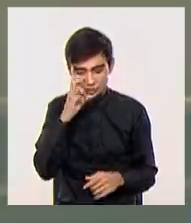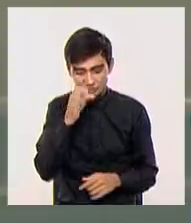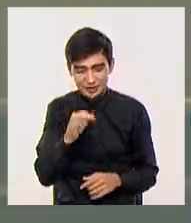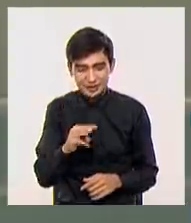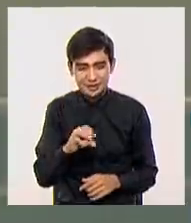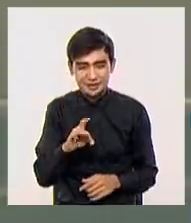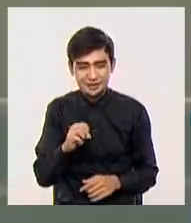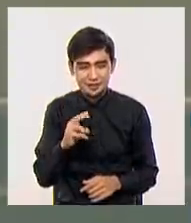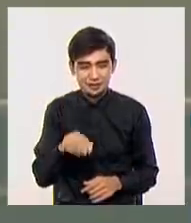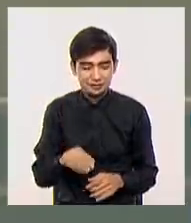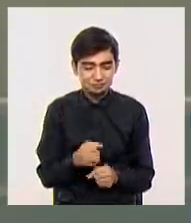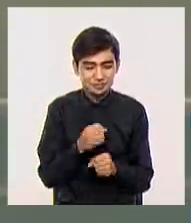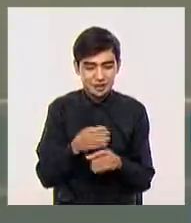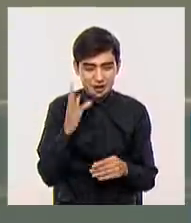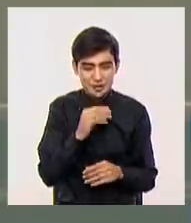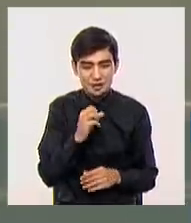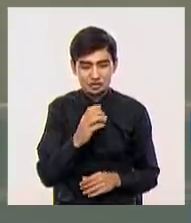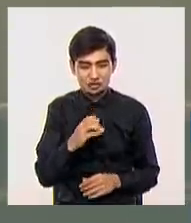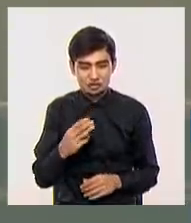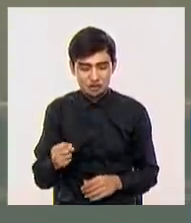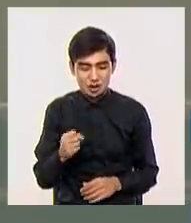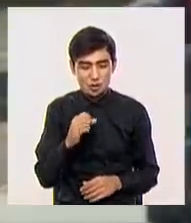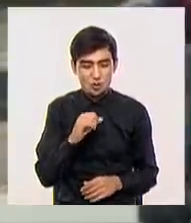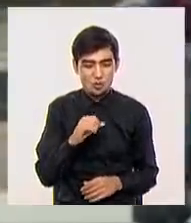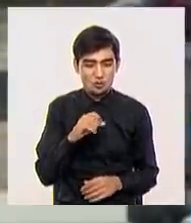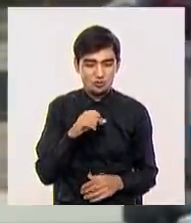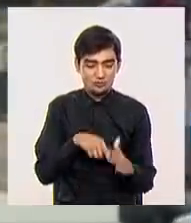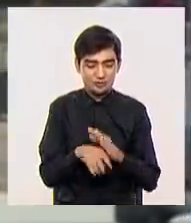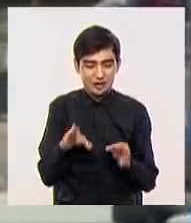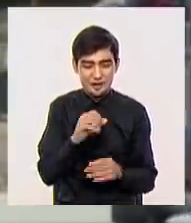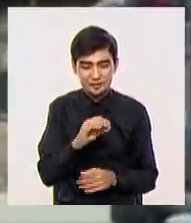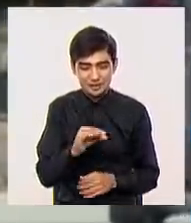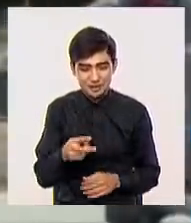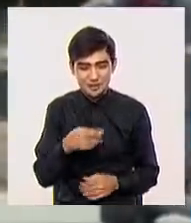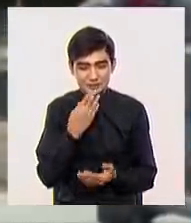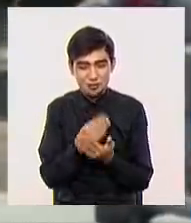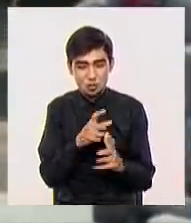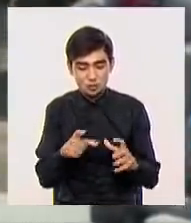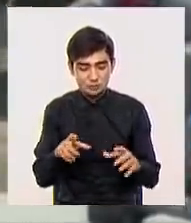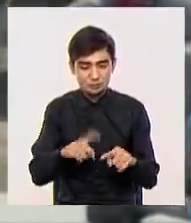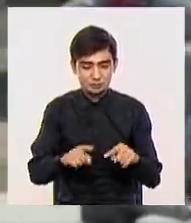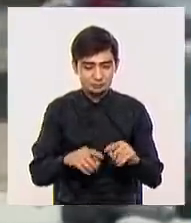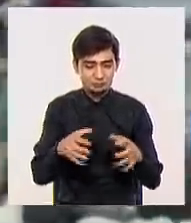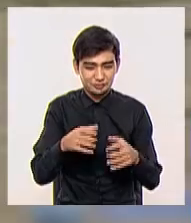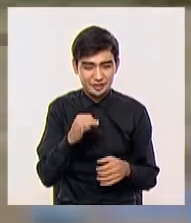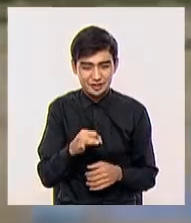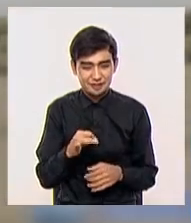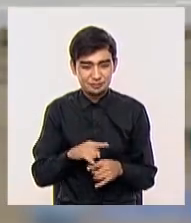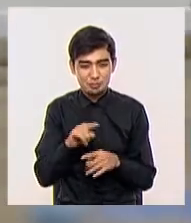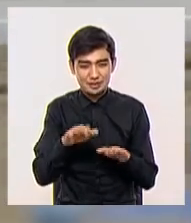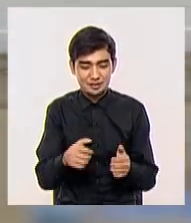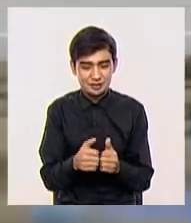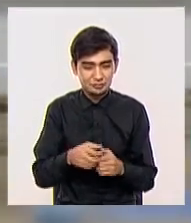жасайтынын батыс елдерде болжап, АҚШ, Ұлыбритания мен Австралияның дипломаттары өз азаматтарына әуежай маңына жоламауды